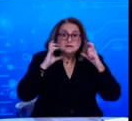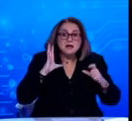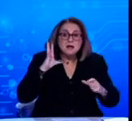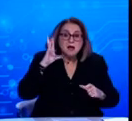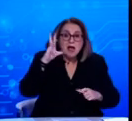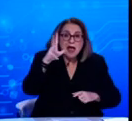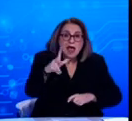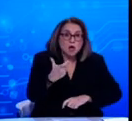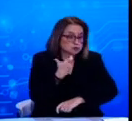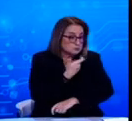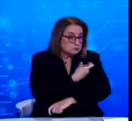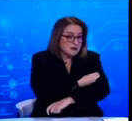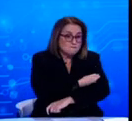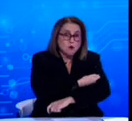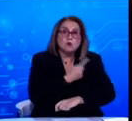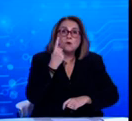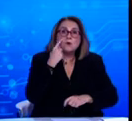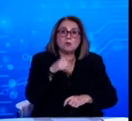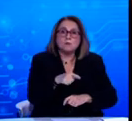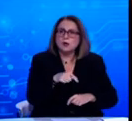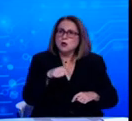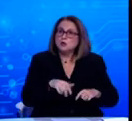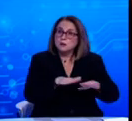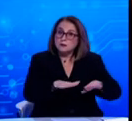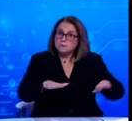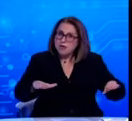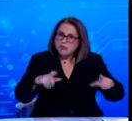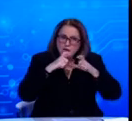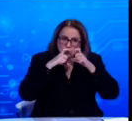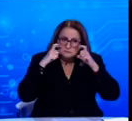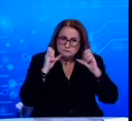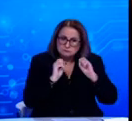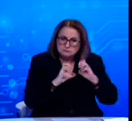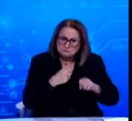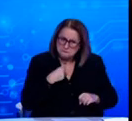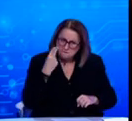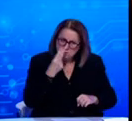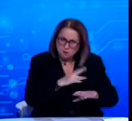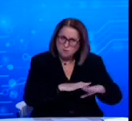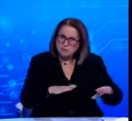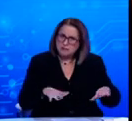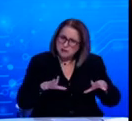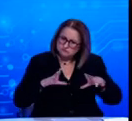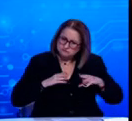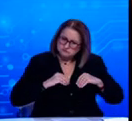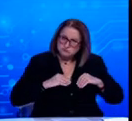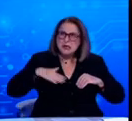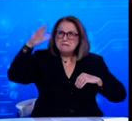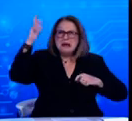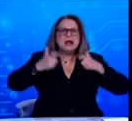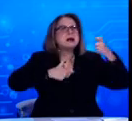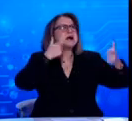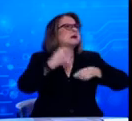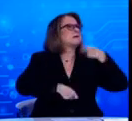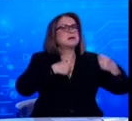γκρίνια τα παιδιά μας, που αποδεικνύονται πιο πειθαρχημένα από κάποιους ενήλικες. Γιατί αντίθετα με κάθε άλλο μέτρο είναι μια